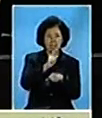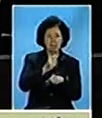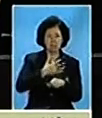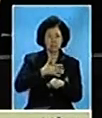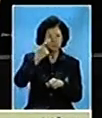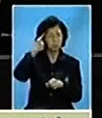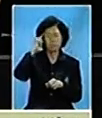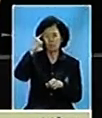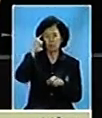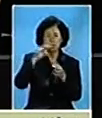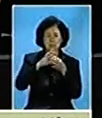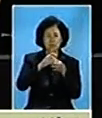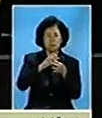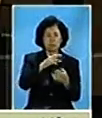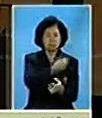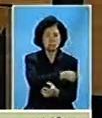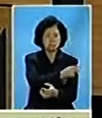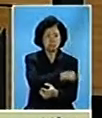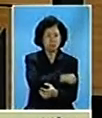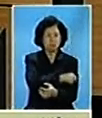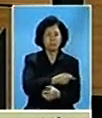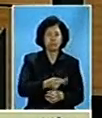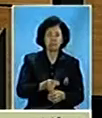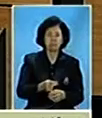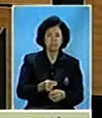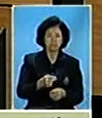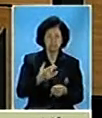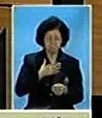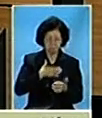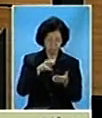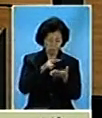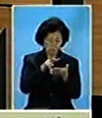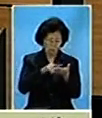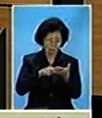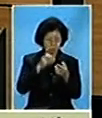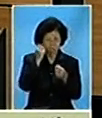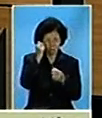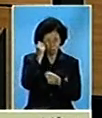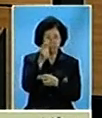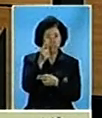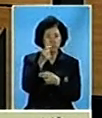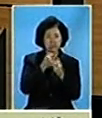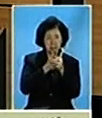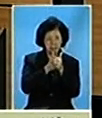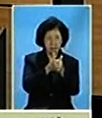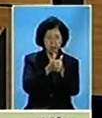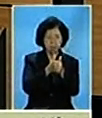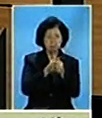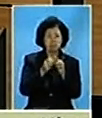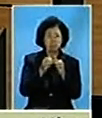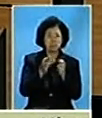ความรู้ทางการแพทย์นะครับถึงผมอ่านเข้าใจผมก็จะเข้าใจตามวิธีคิด